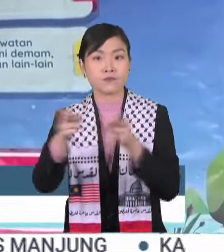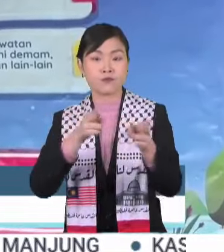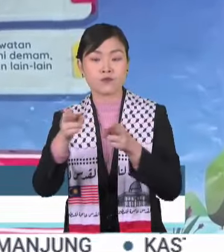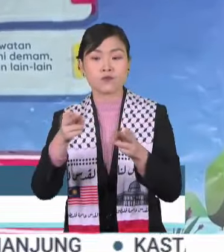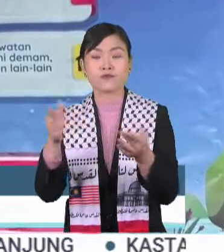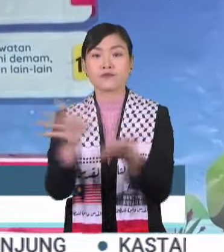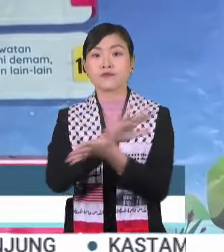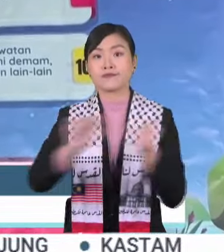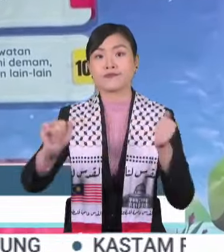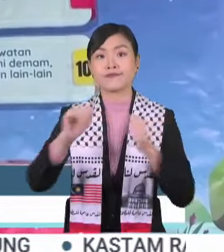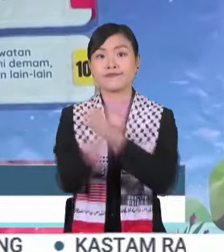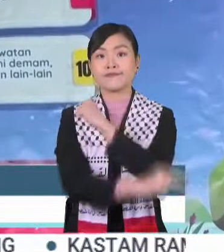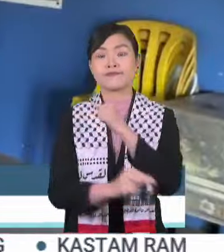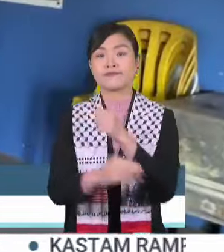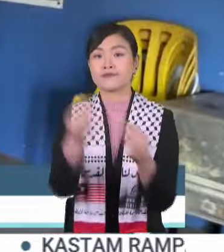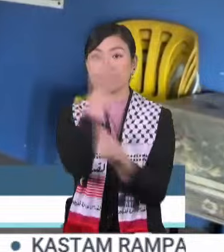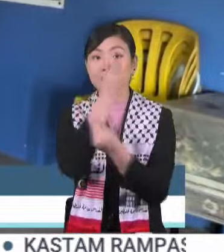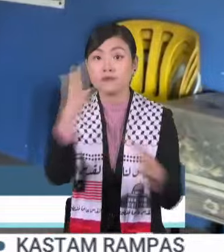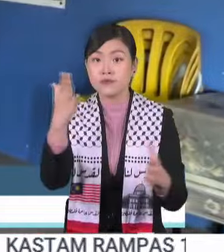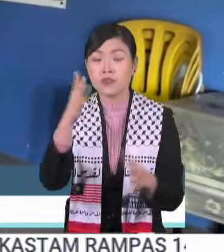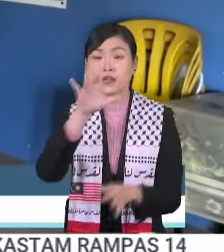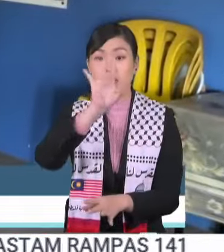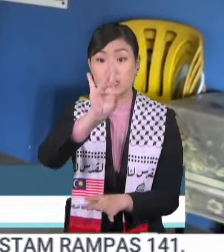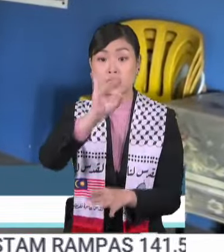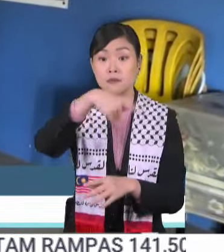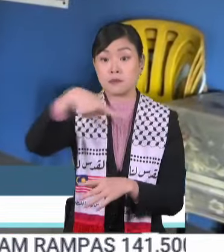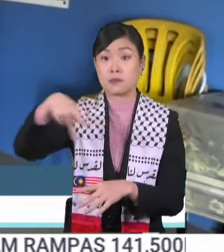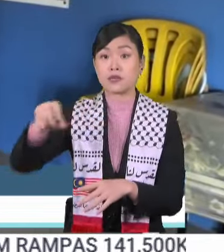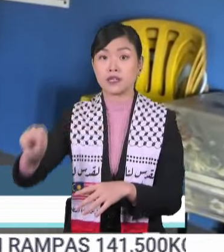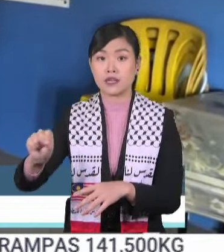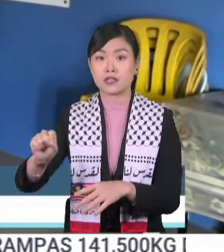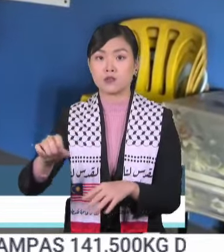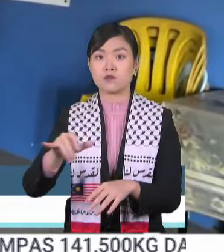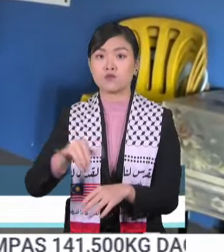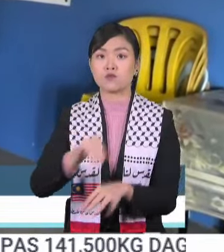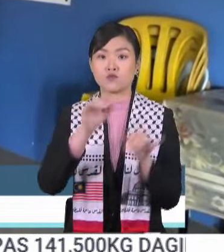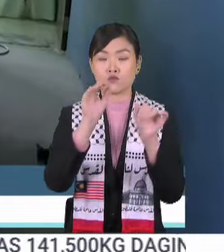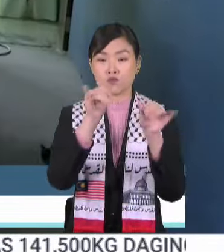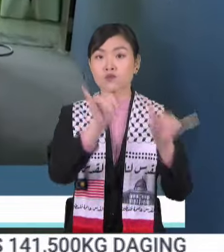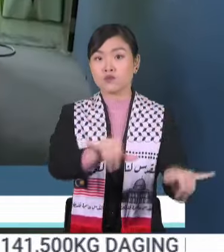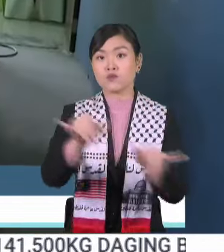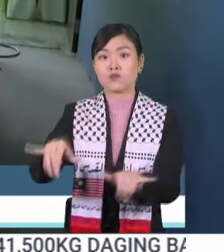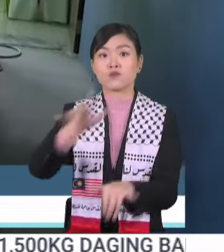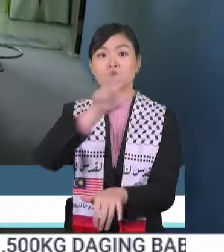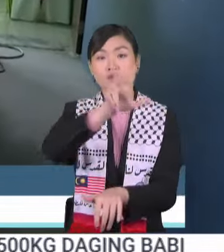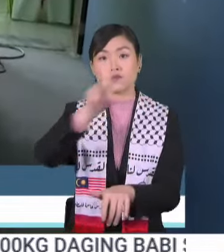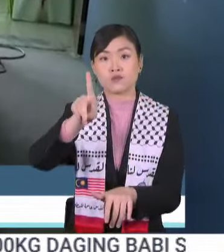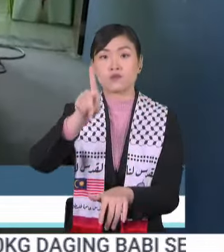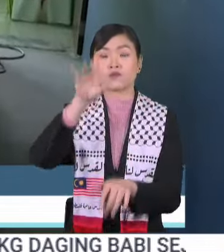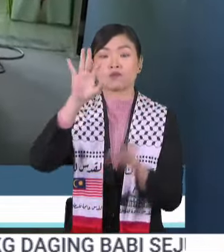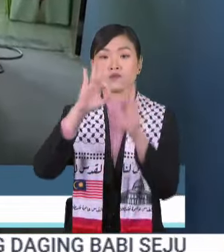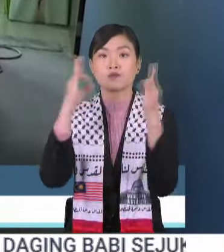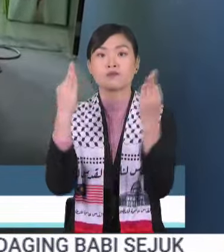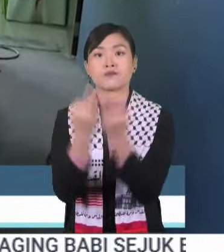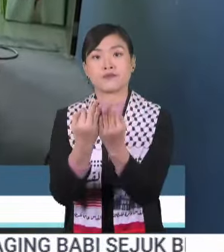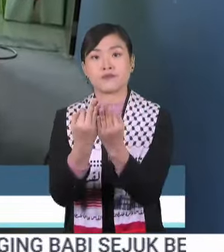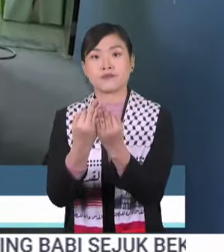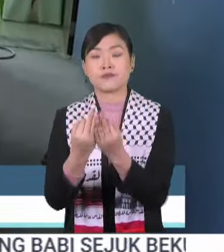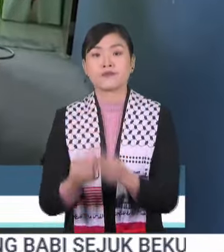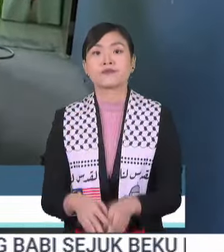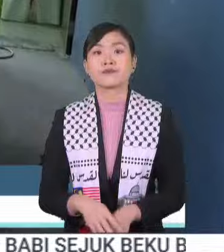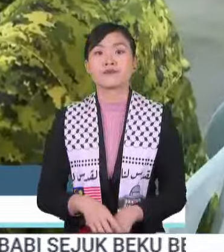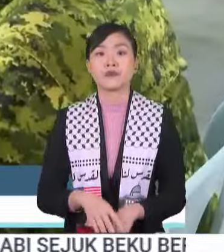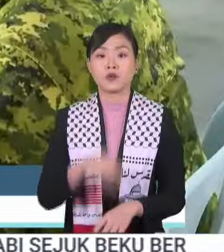negeri dalam kenyataan memaklumkan l PPS beroperasi menempatkan 31 keluarga termasuk di dungun dan kemaman